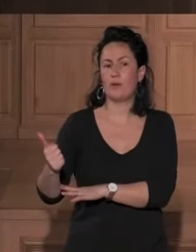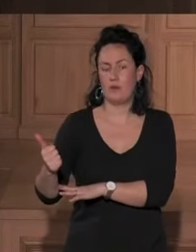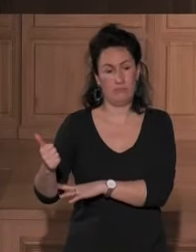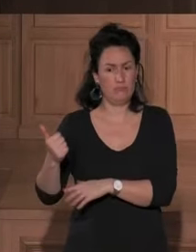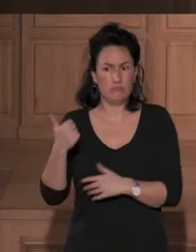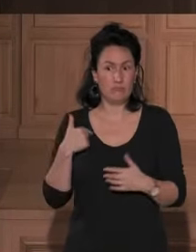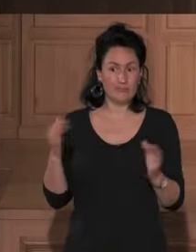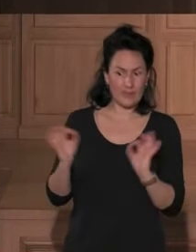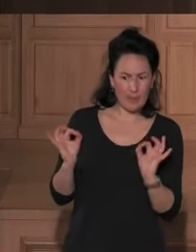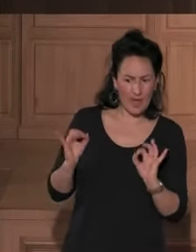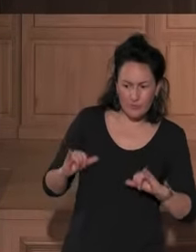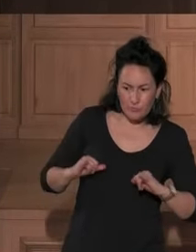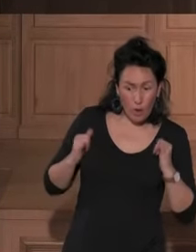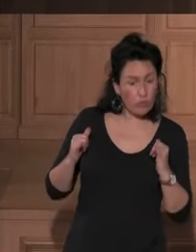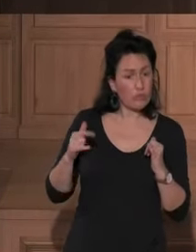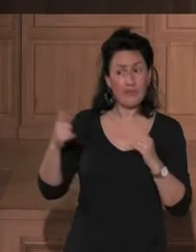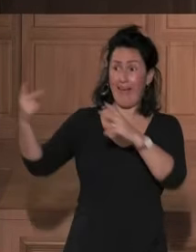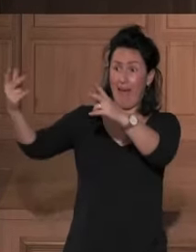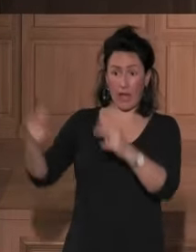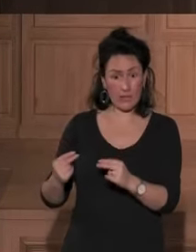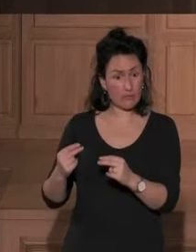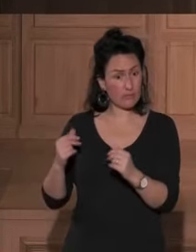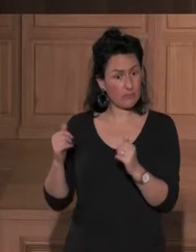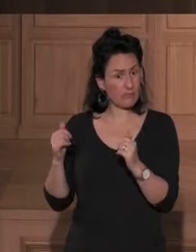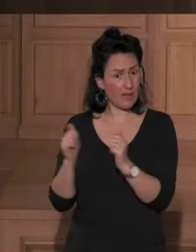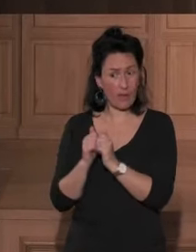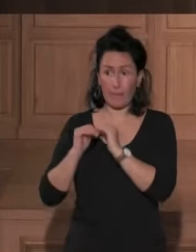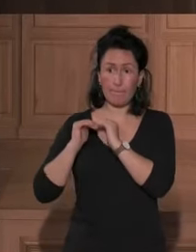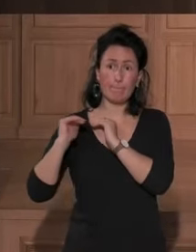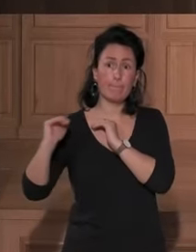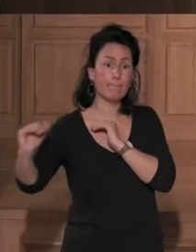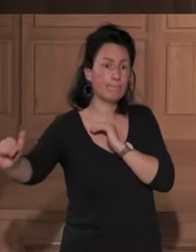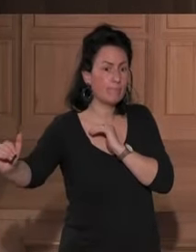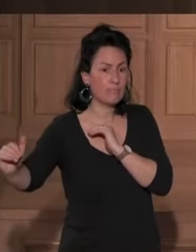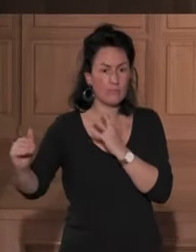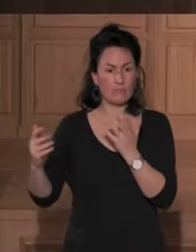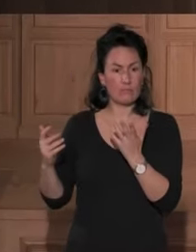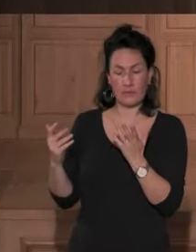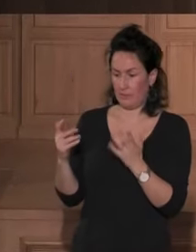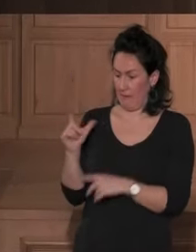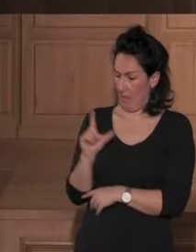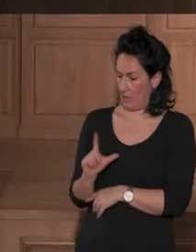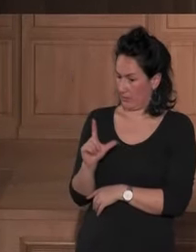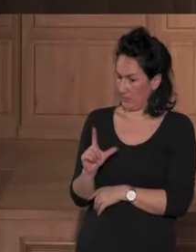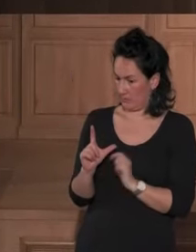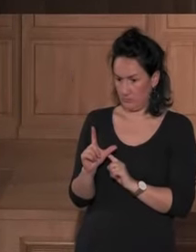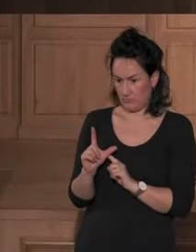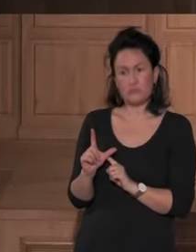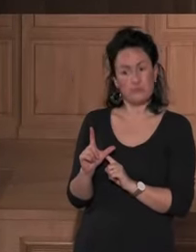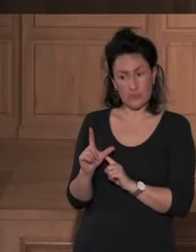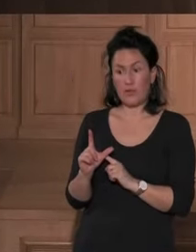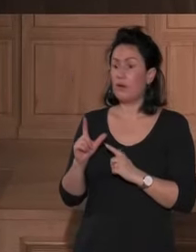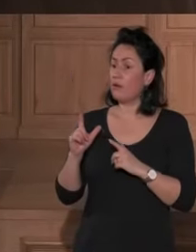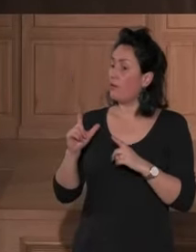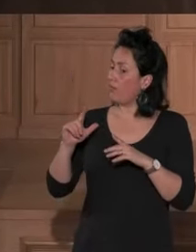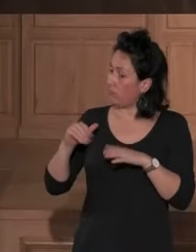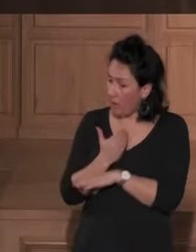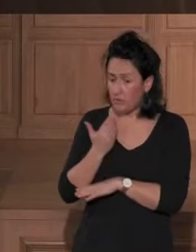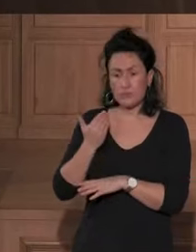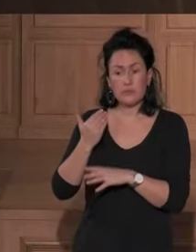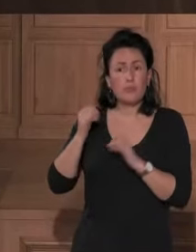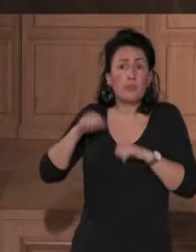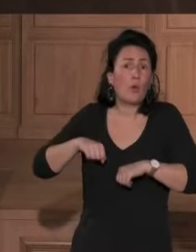qui restent au niveau où ils sont le lundi. Le lundi, c'est le lundi. Mais si le lundi, ils n'ont rien appris, le lundi, c'est passé.